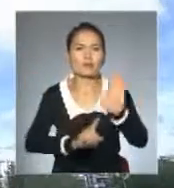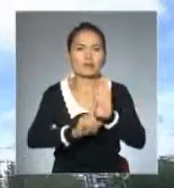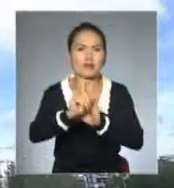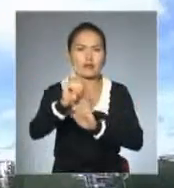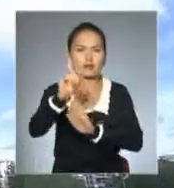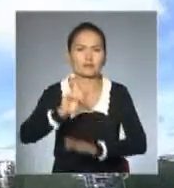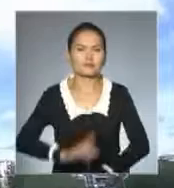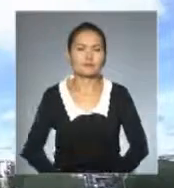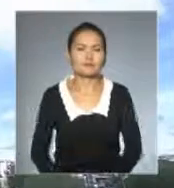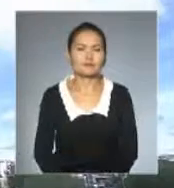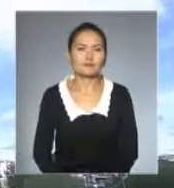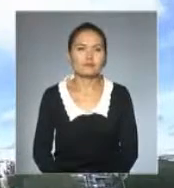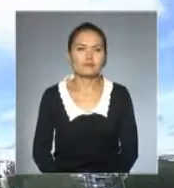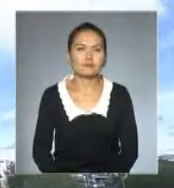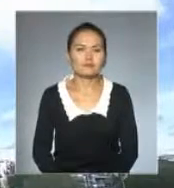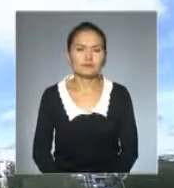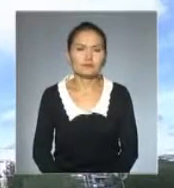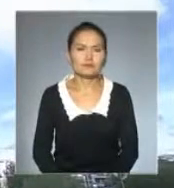Шарқырам жайнай берші.